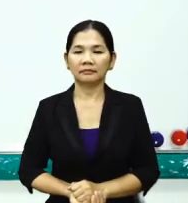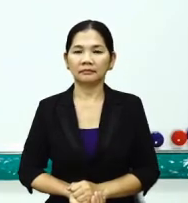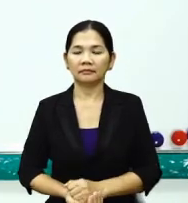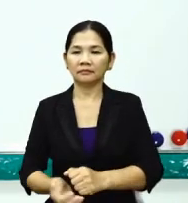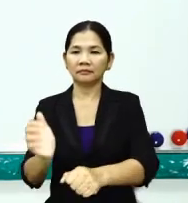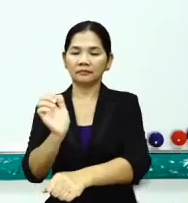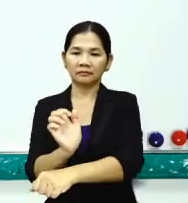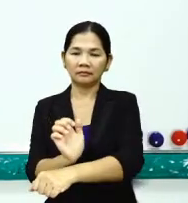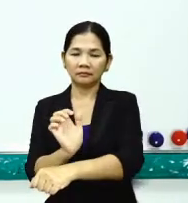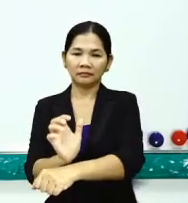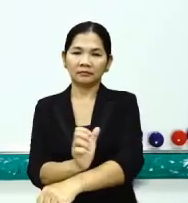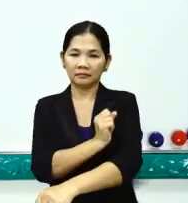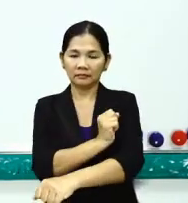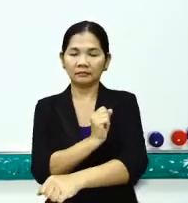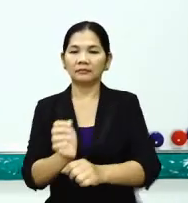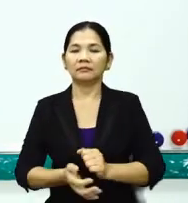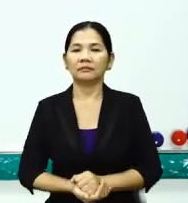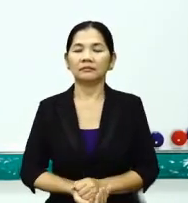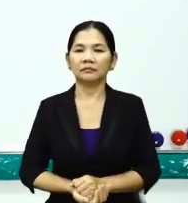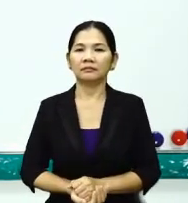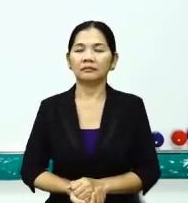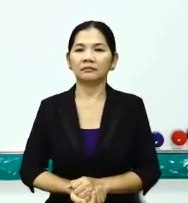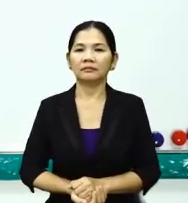niêng ban chliết